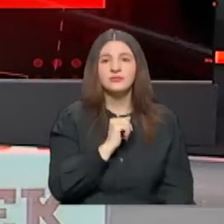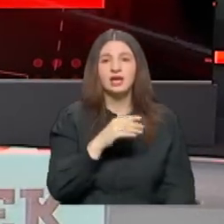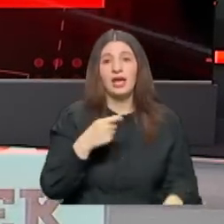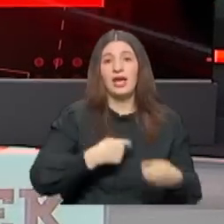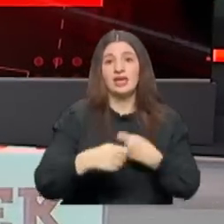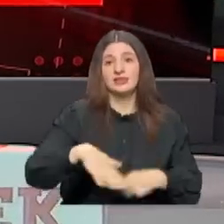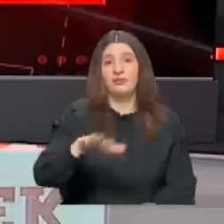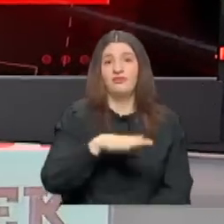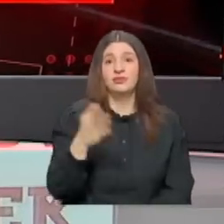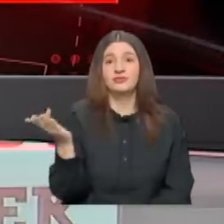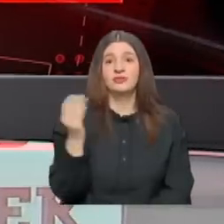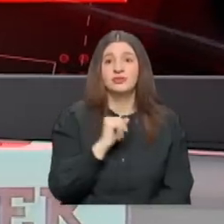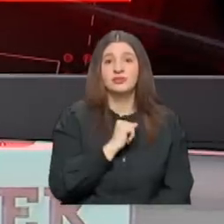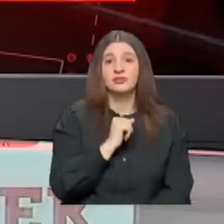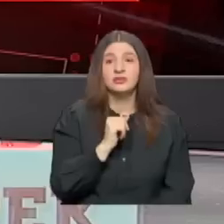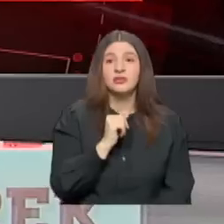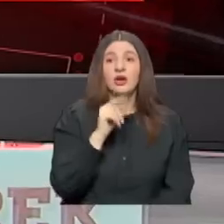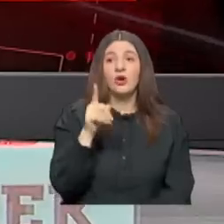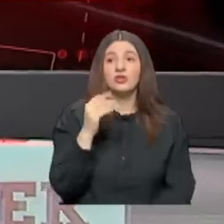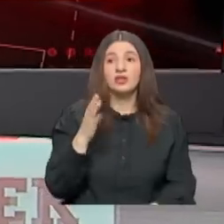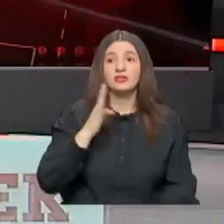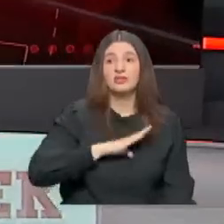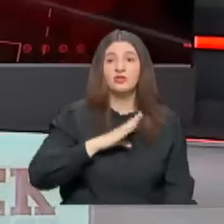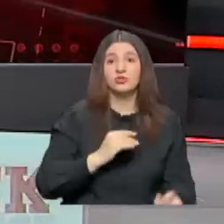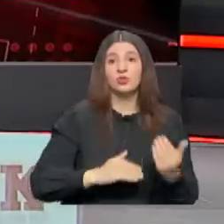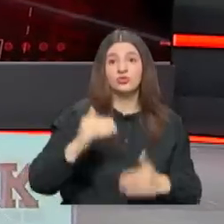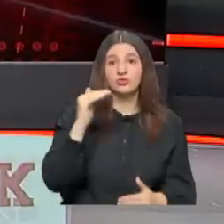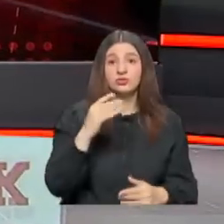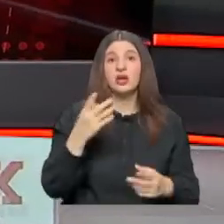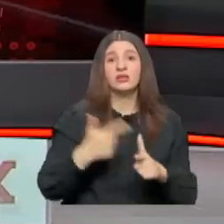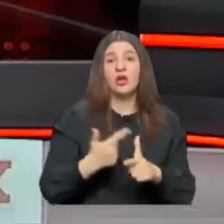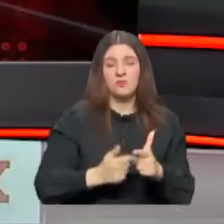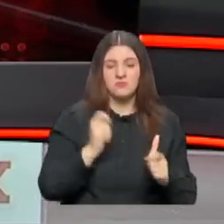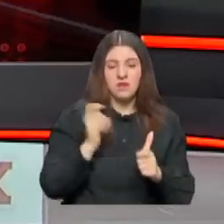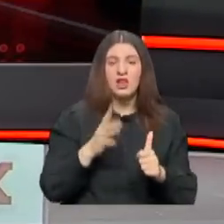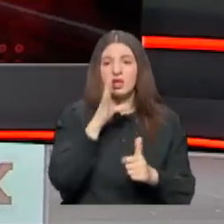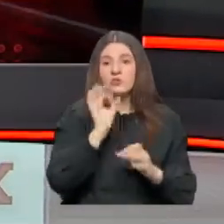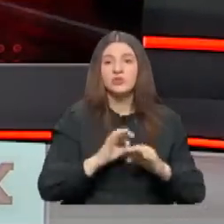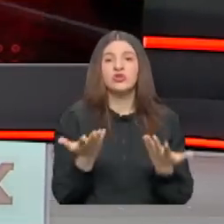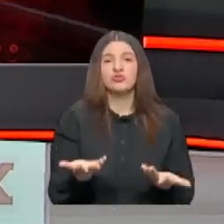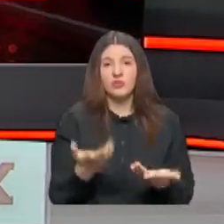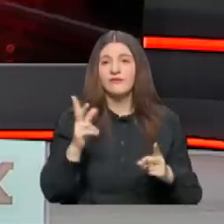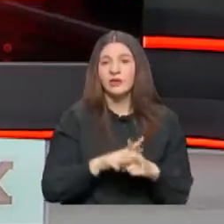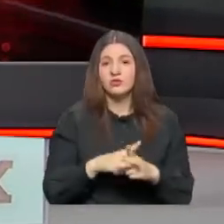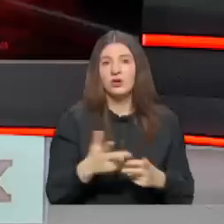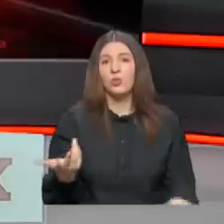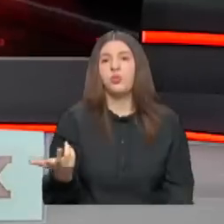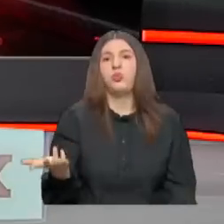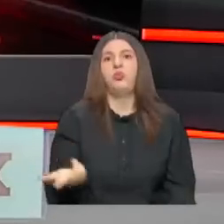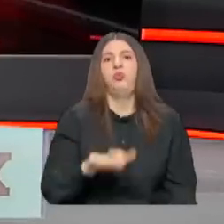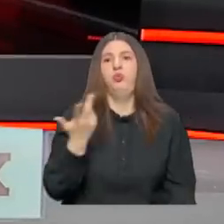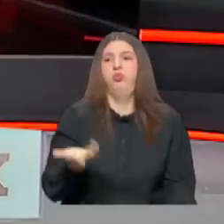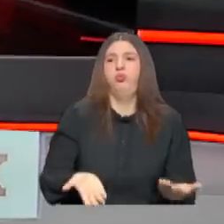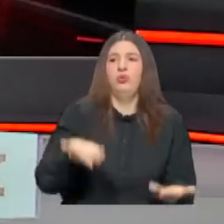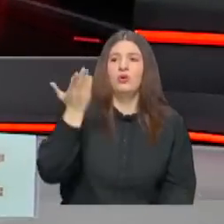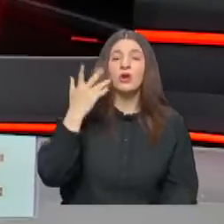Esnaf. Onların derdi de yüksek. Kiralar yüksek. Kimse çözmüyor. Faturalar. Faturalar daha da